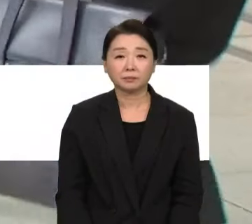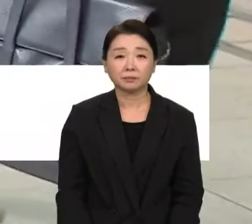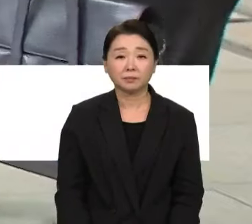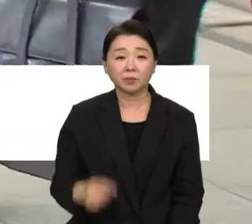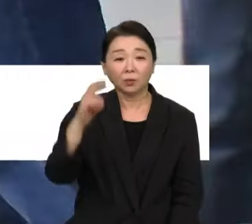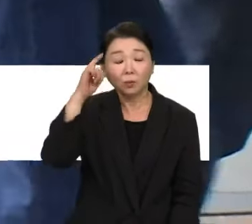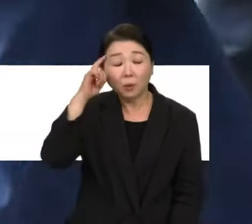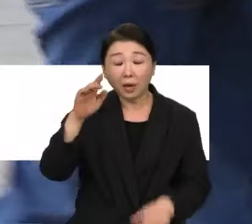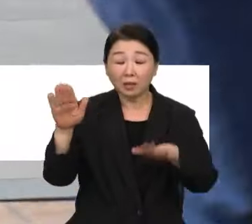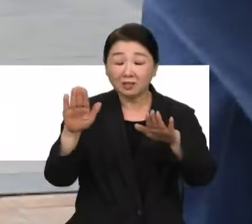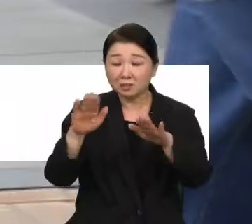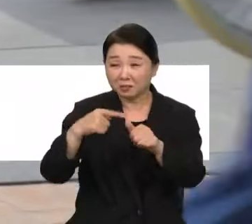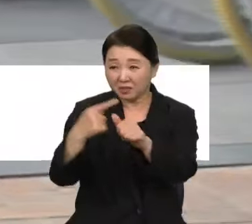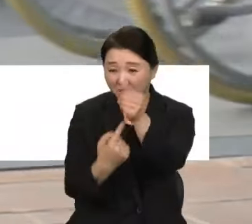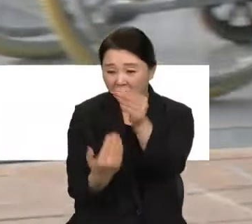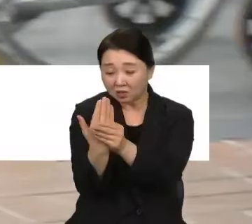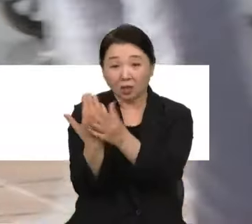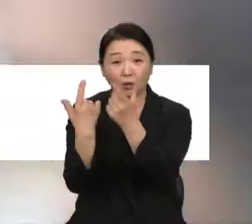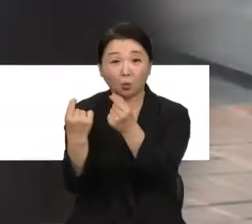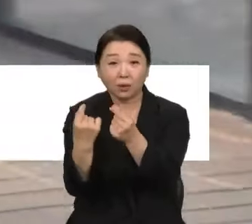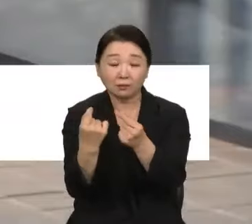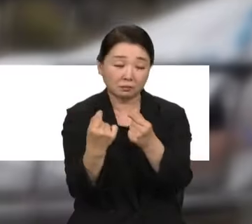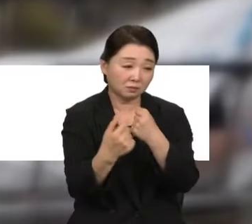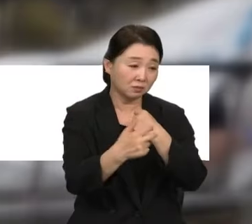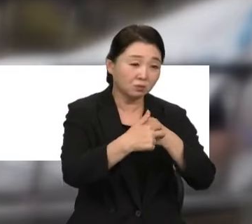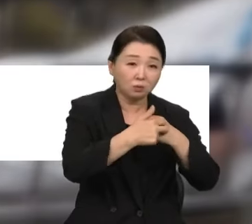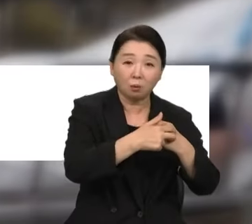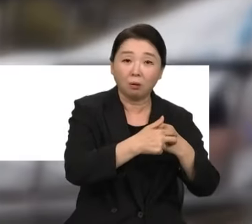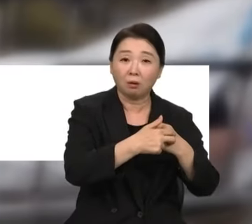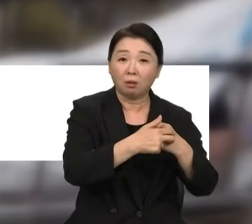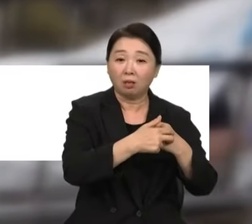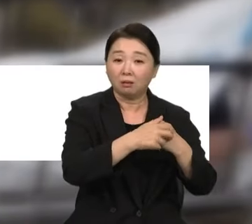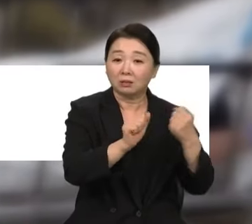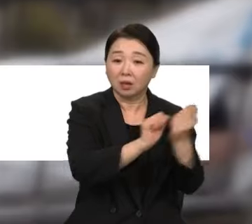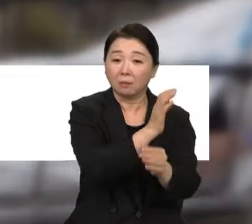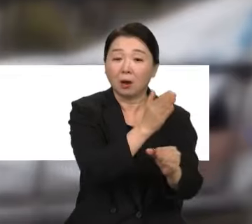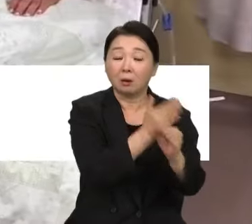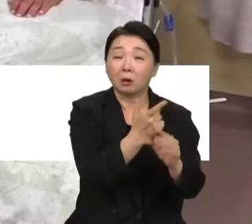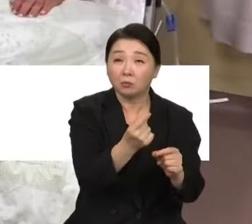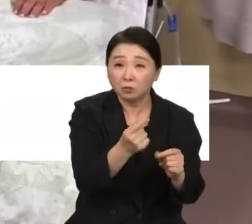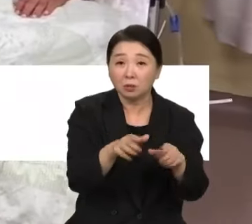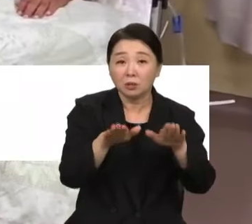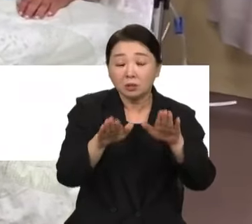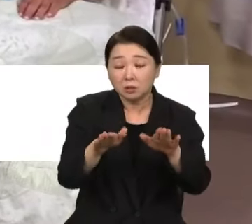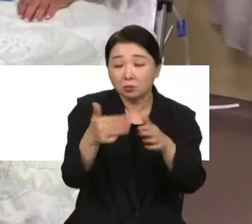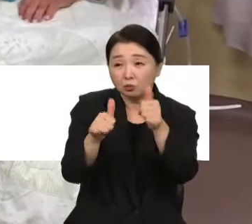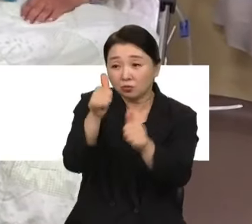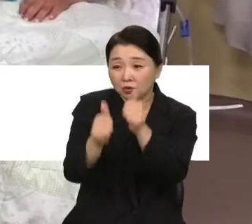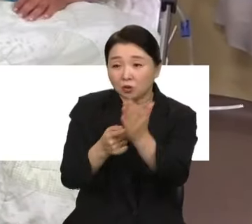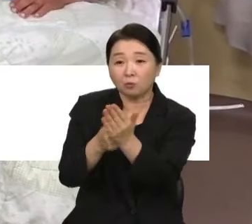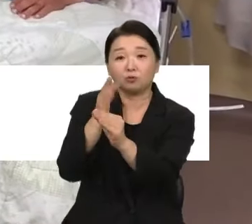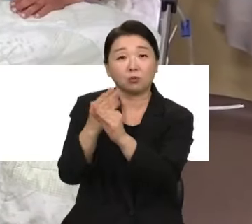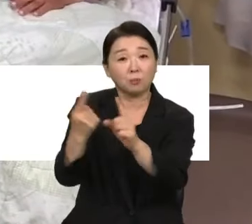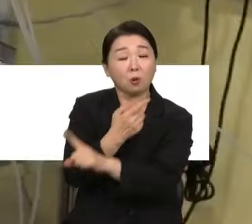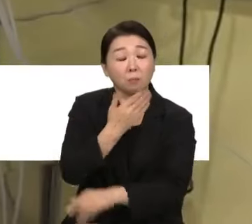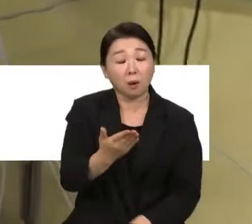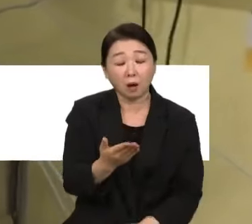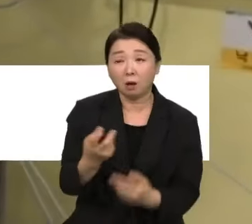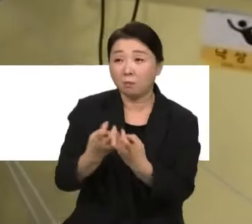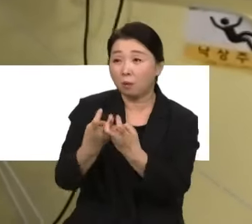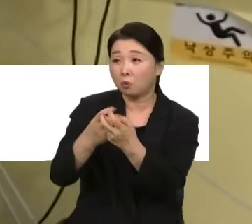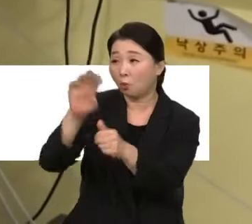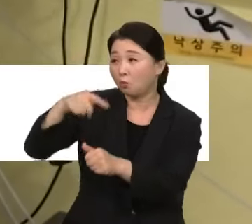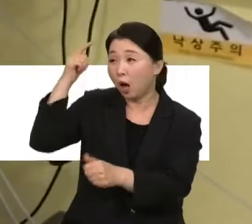준하는 이런 상황이기 때문에 지금 전형이 진행되는 과정에서도 변경할 수 있다. 방법은 교육부에서